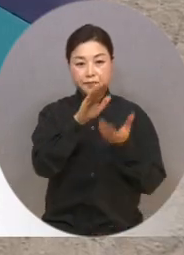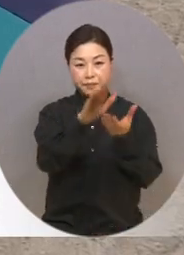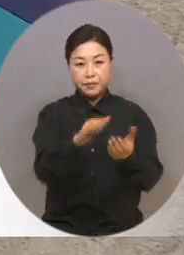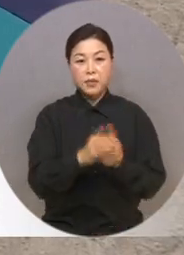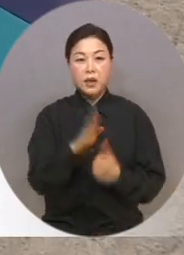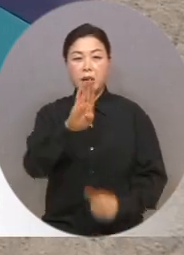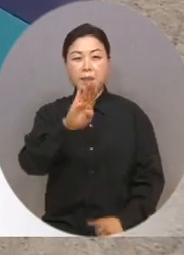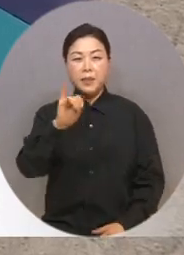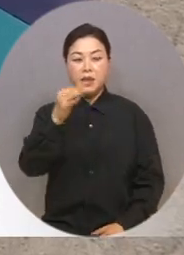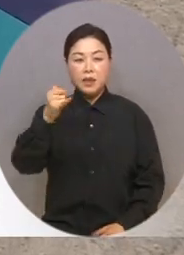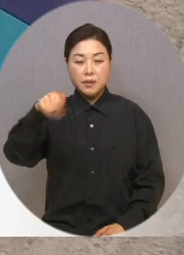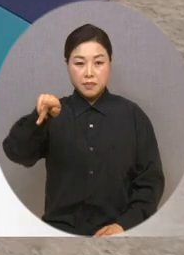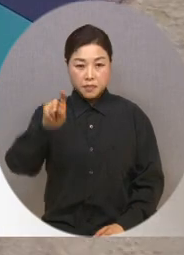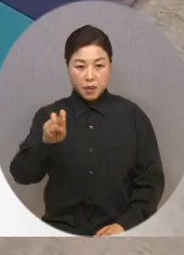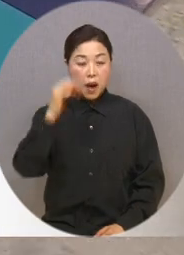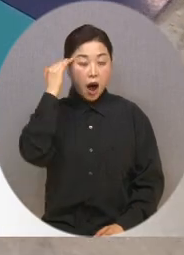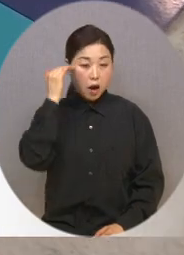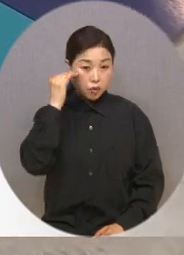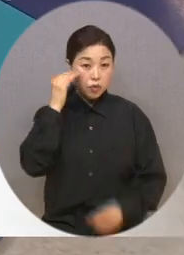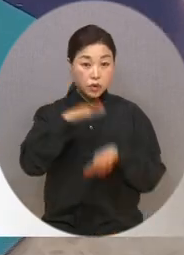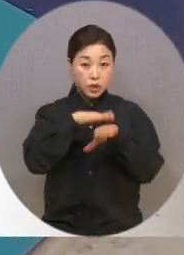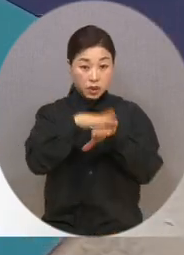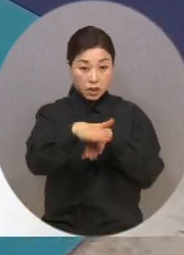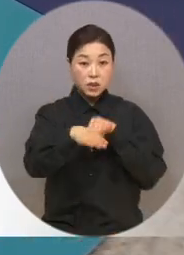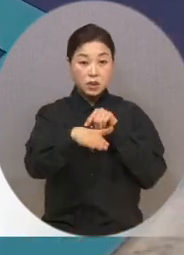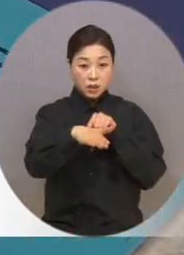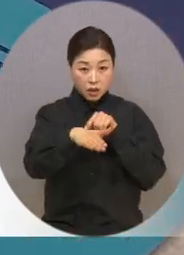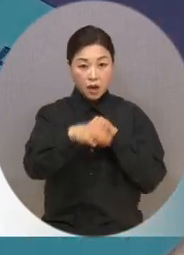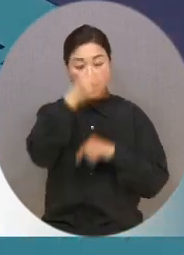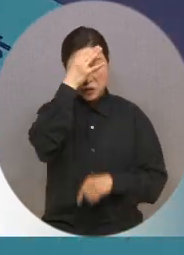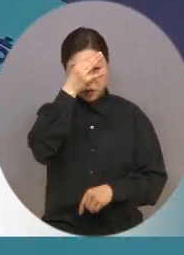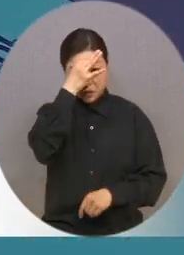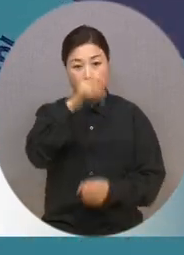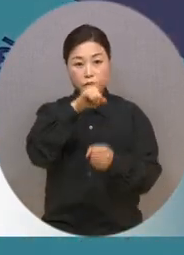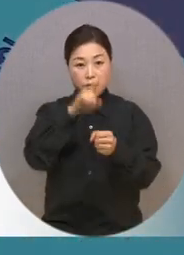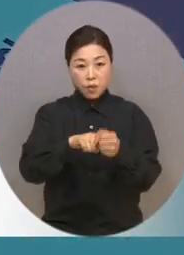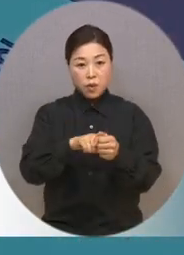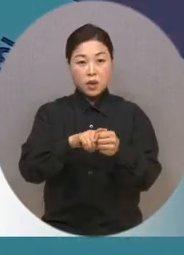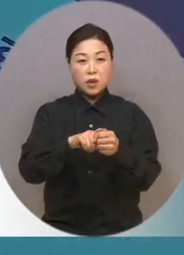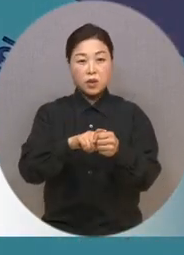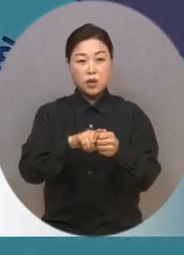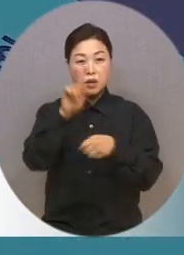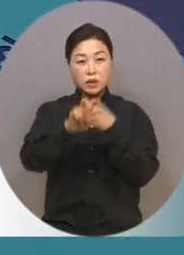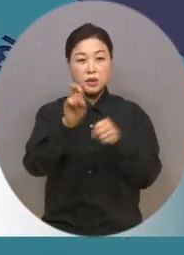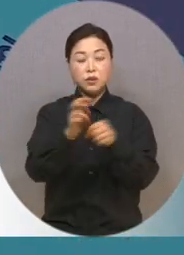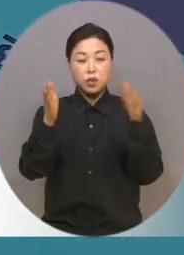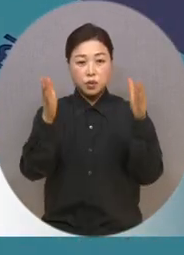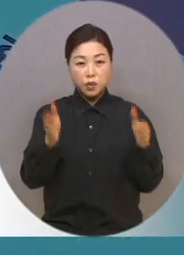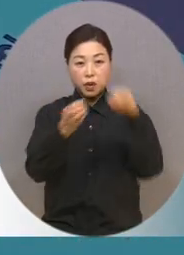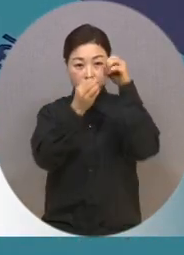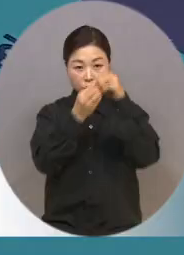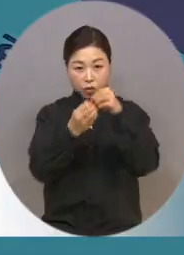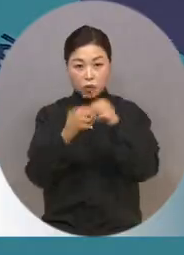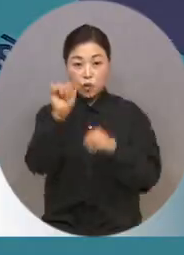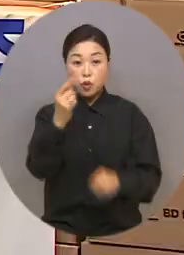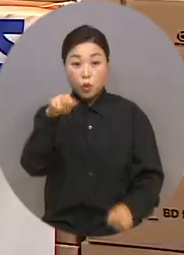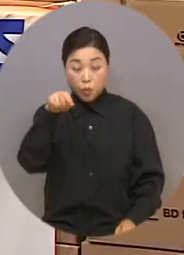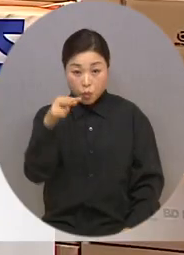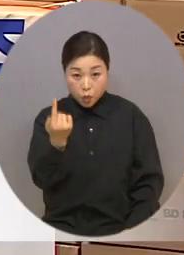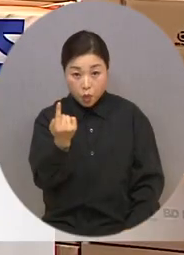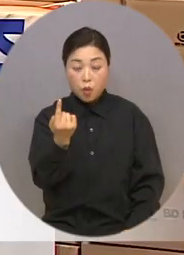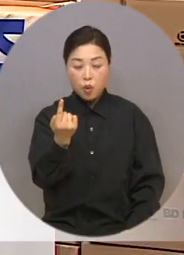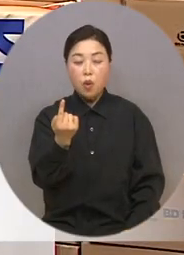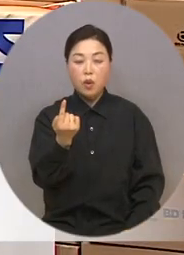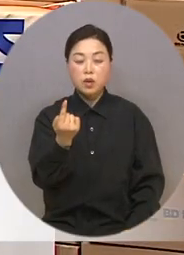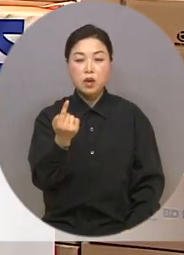가장 한국적인 발효 기술의 세계화를 목표로 20년간 전통 효소와 효모 연구의 박차를 가해왔습니다